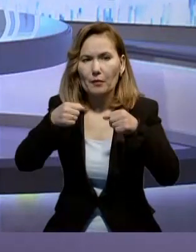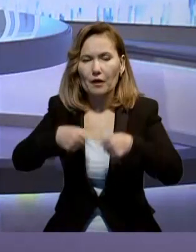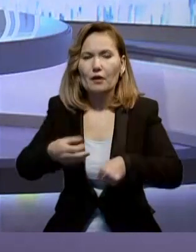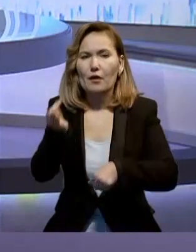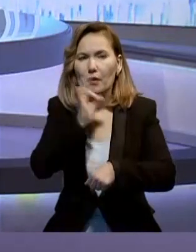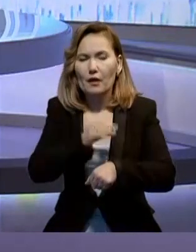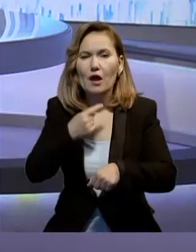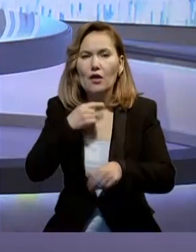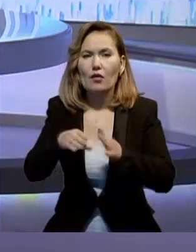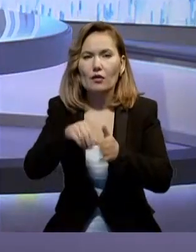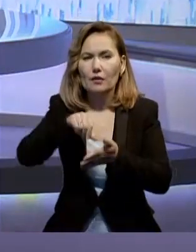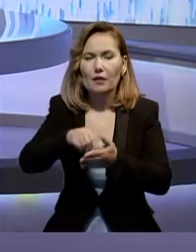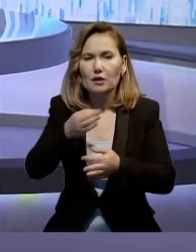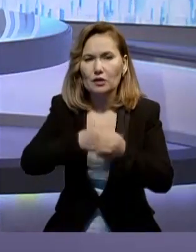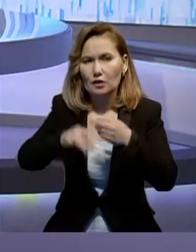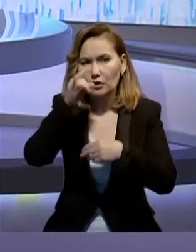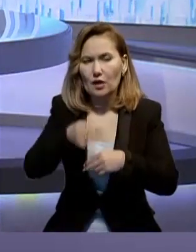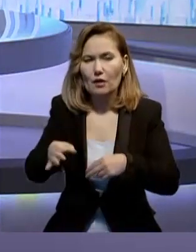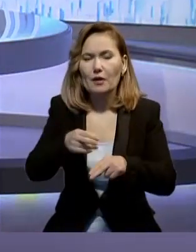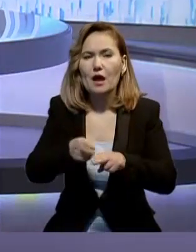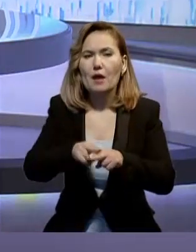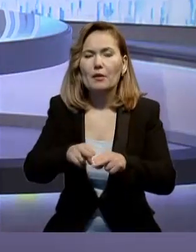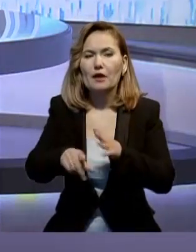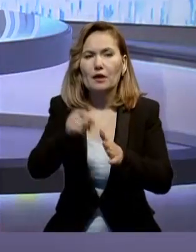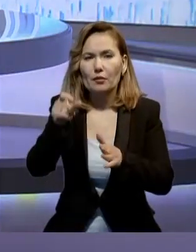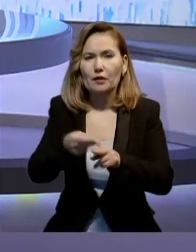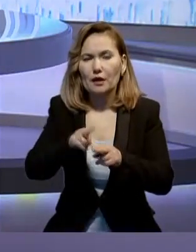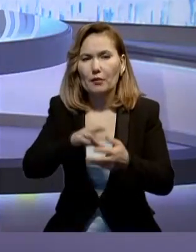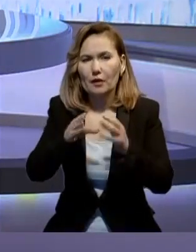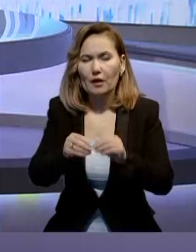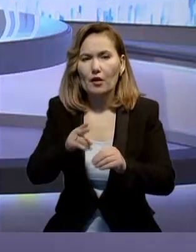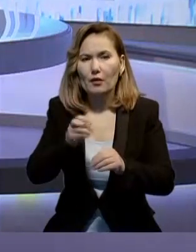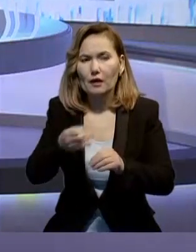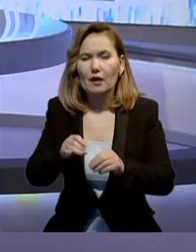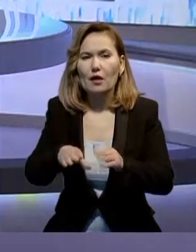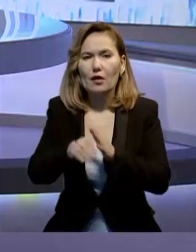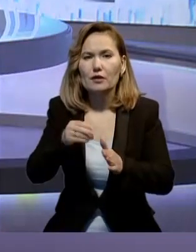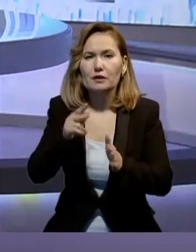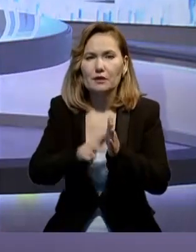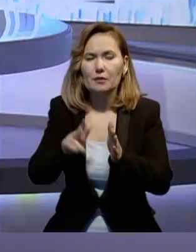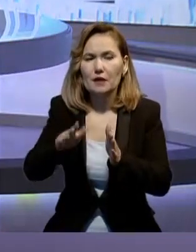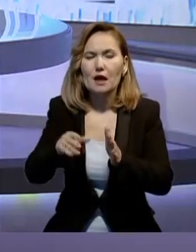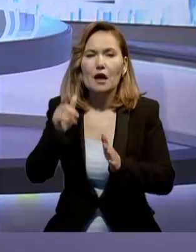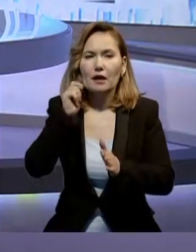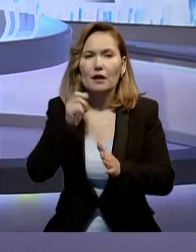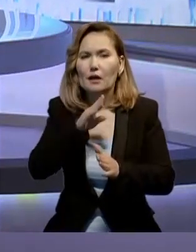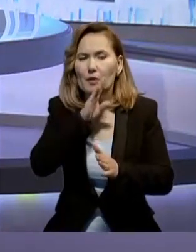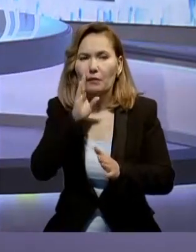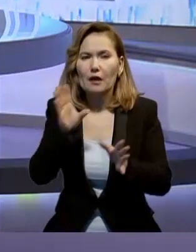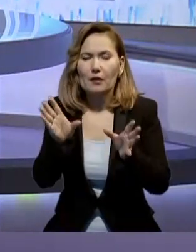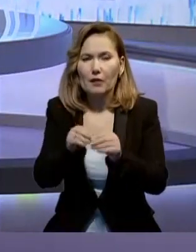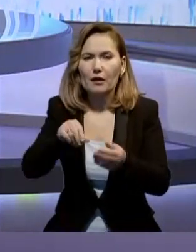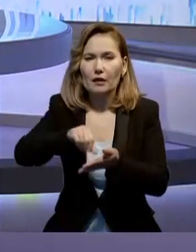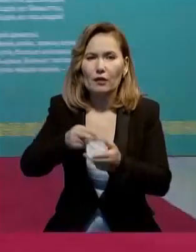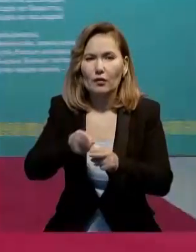құқығын пайдаланып дауыс берді. Ал Шығыс Қазақстан облысынан мәжіліс депутаттығына үміткер Ербол Көбентай сайлауға 85 жастағы анасымен